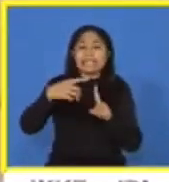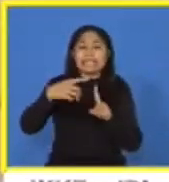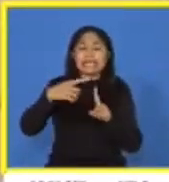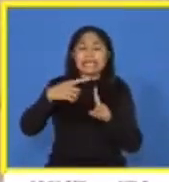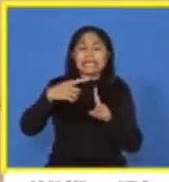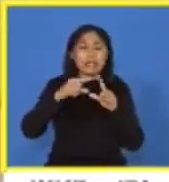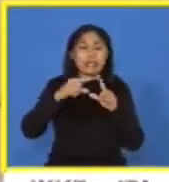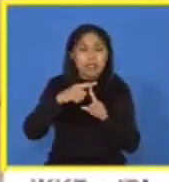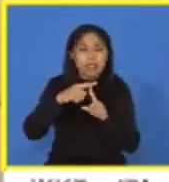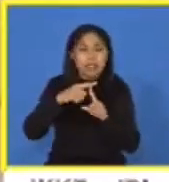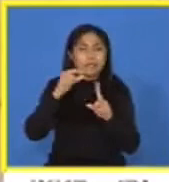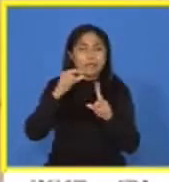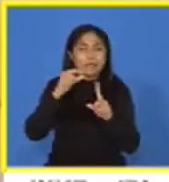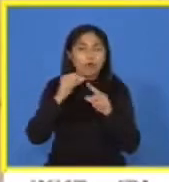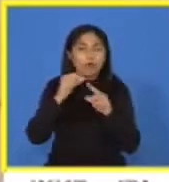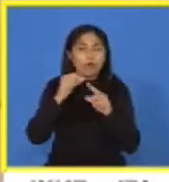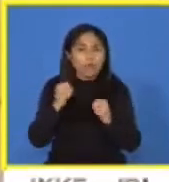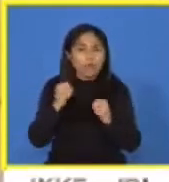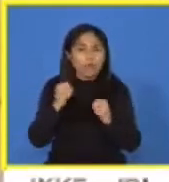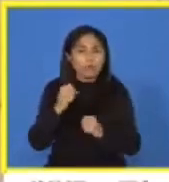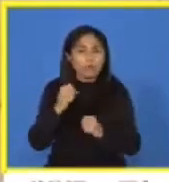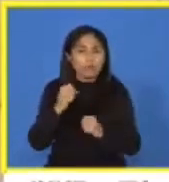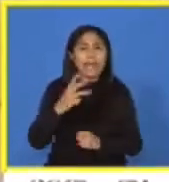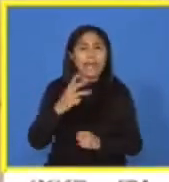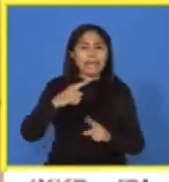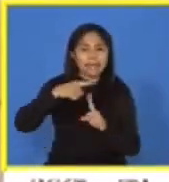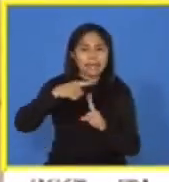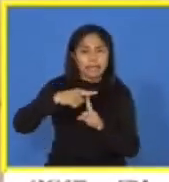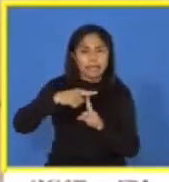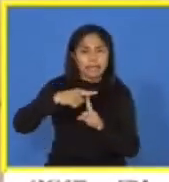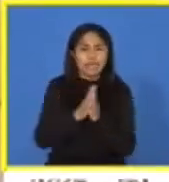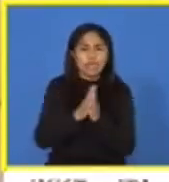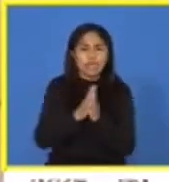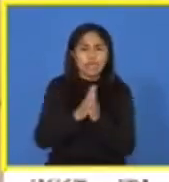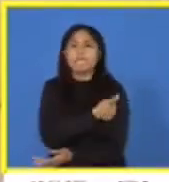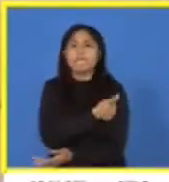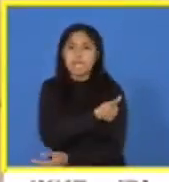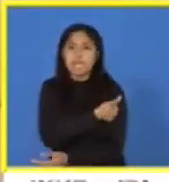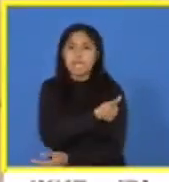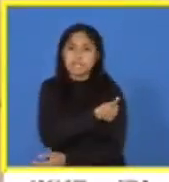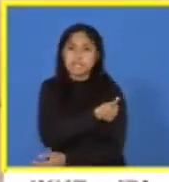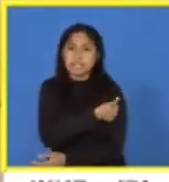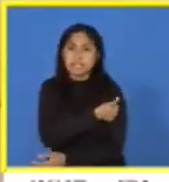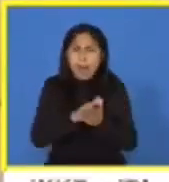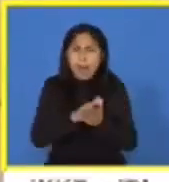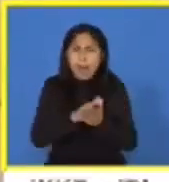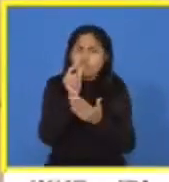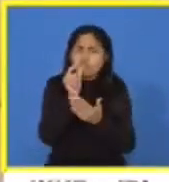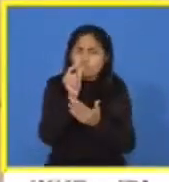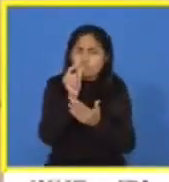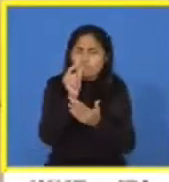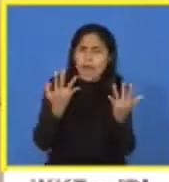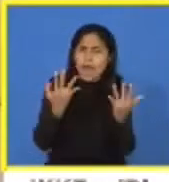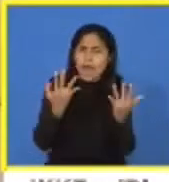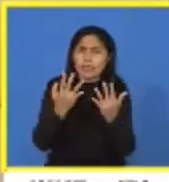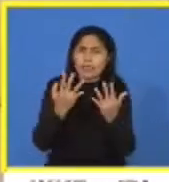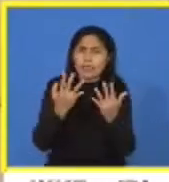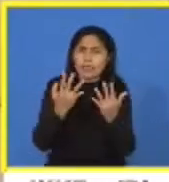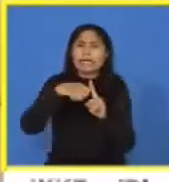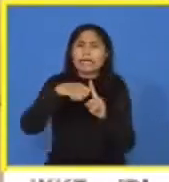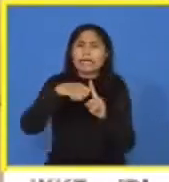3T dan juga vaksinasi. Sedangkan untuk masyarakat, yaitu perketat